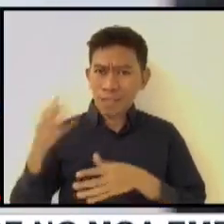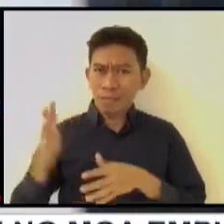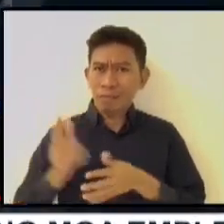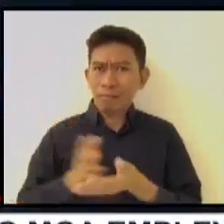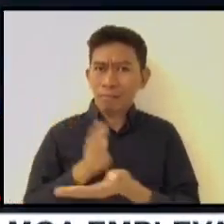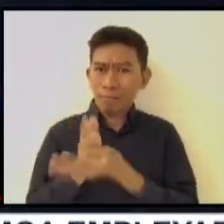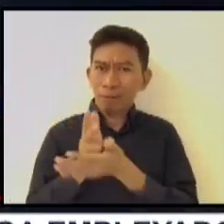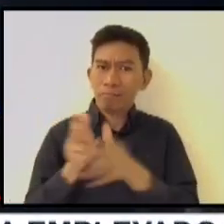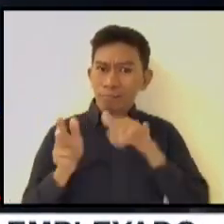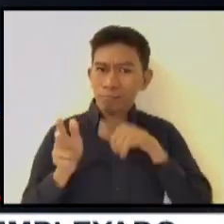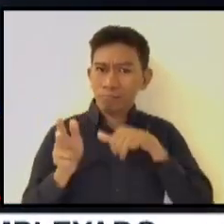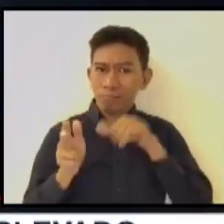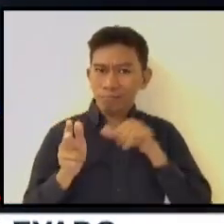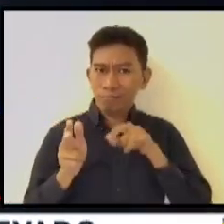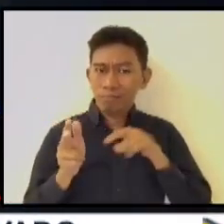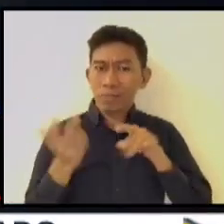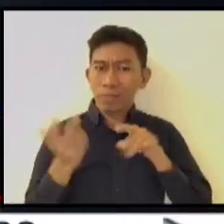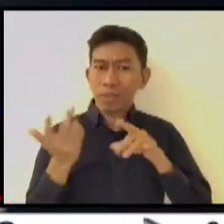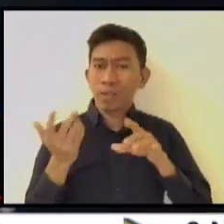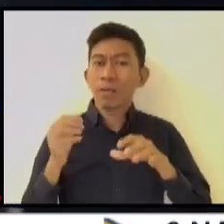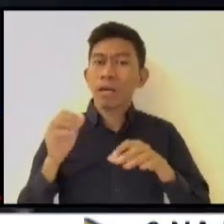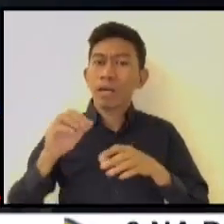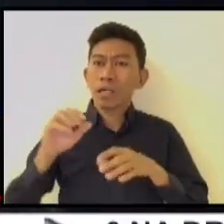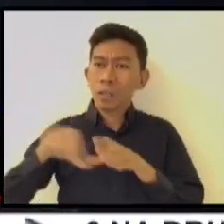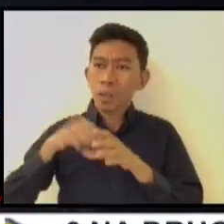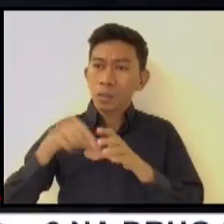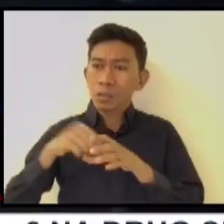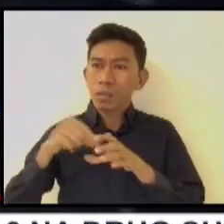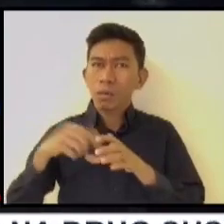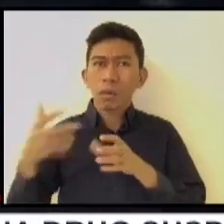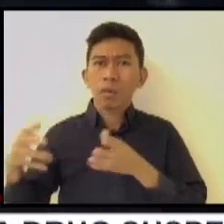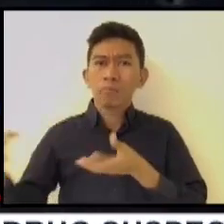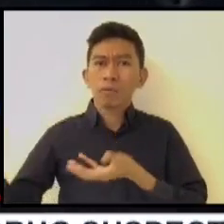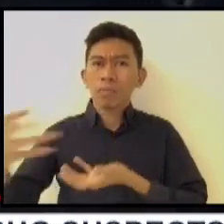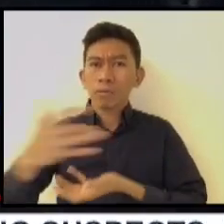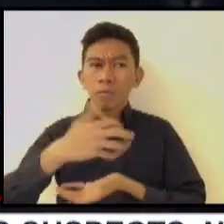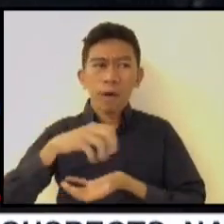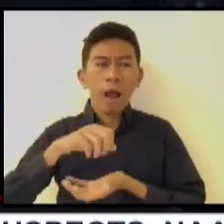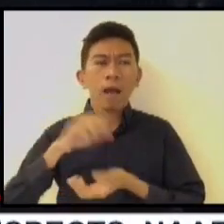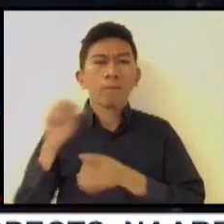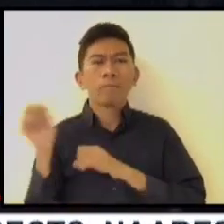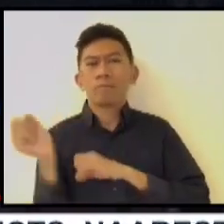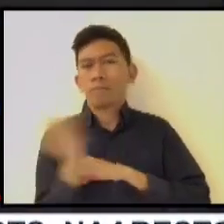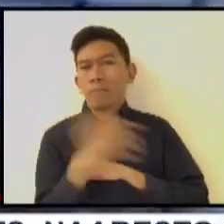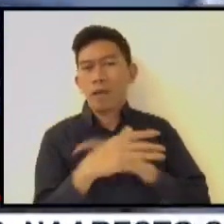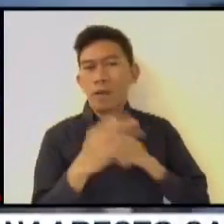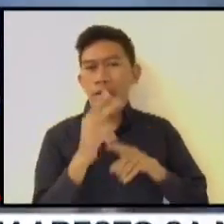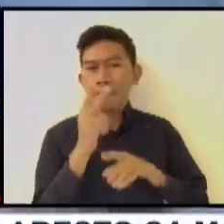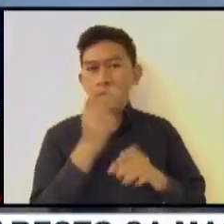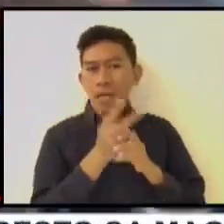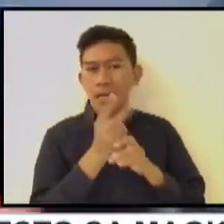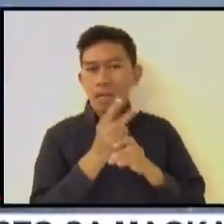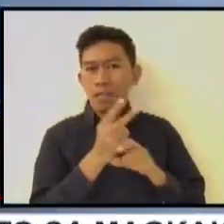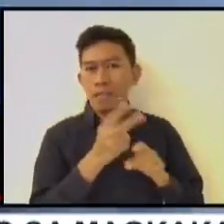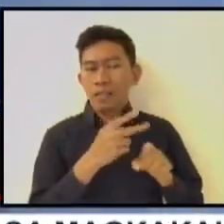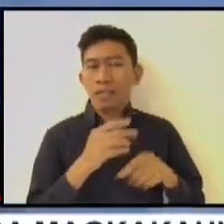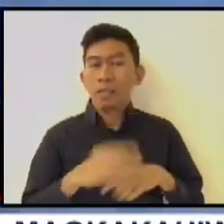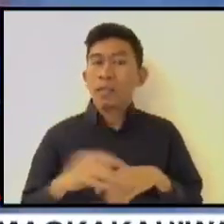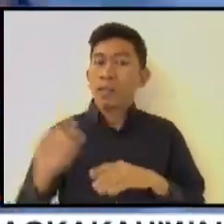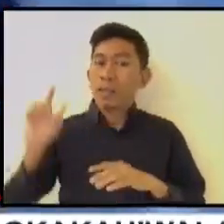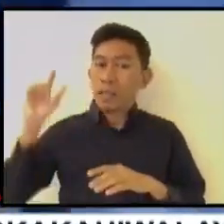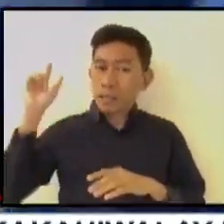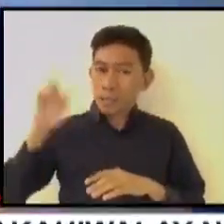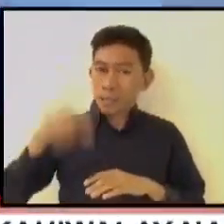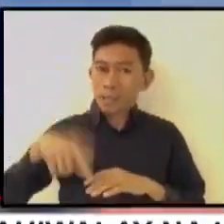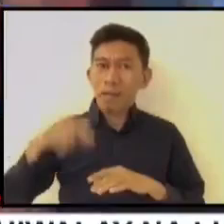mga ibinibentang groceries kaya sa van nila ito inilagay. Laking gulat naman ng biktima nang malamang ibinibenta